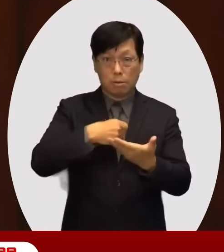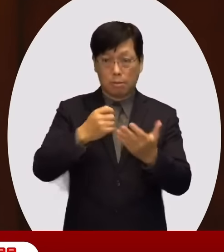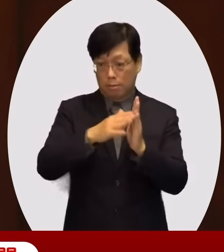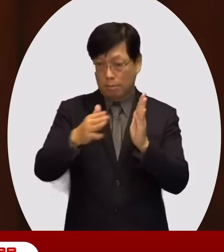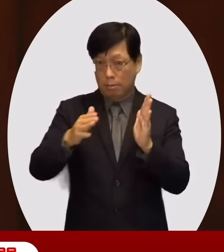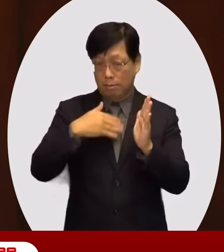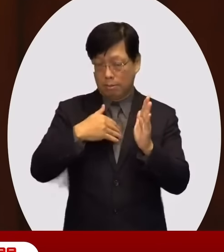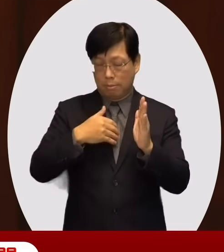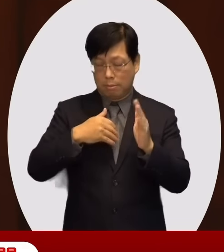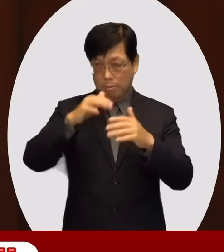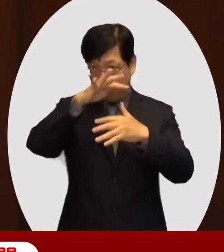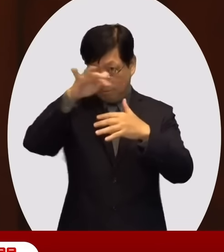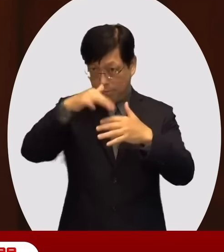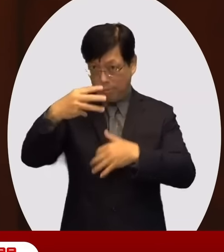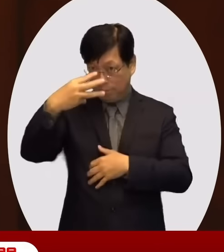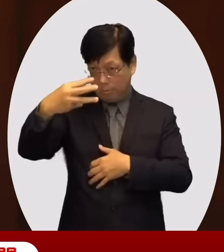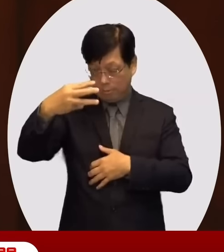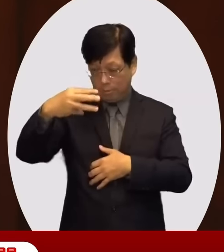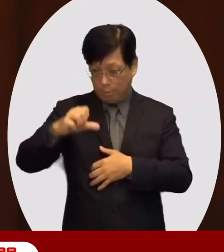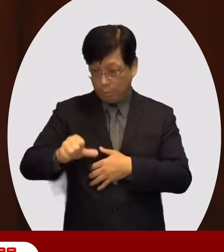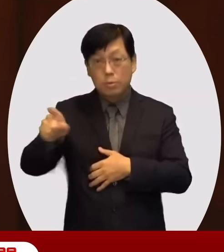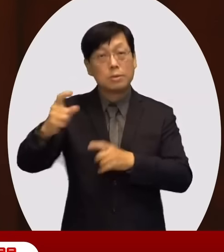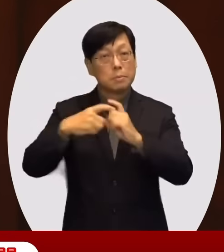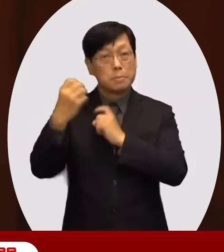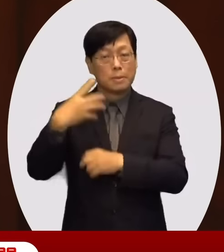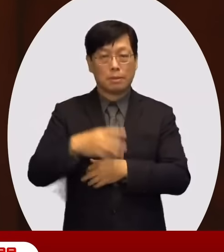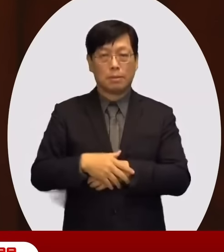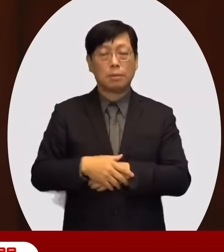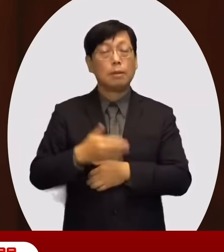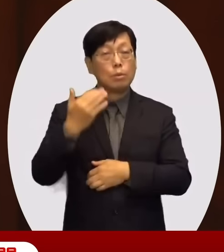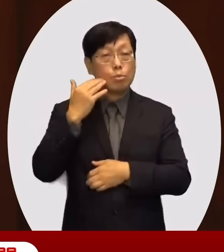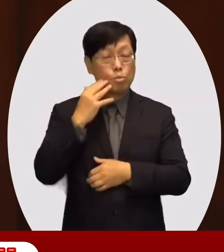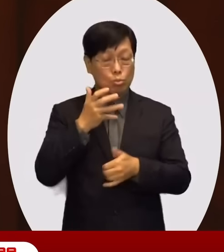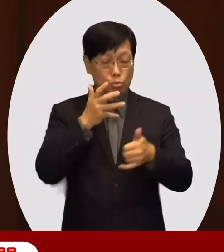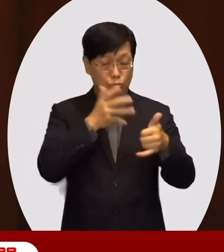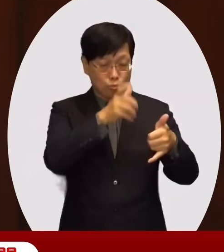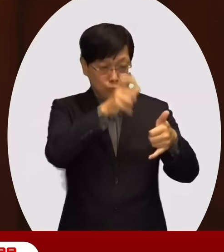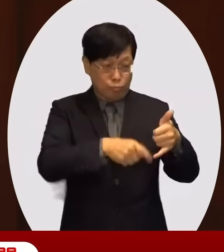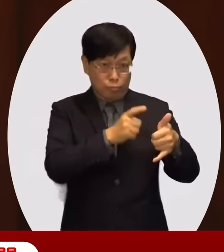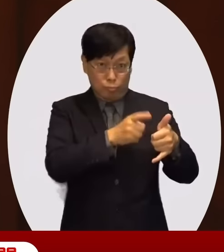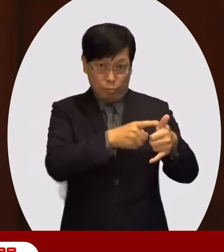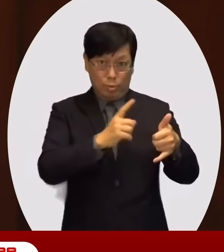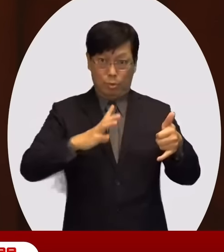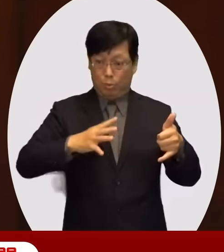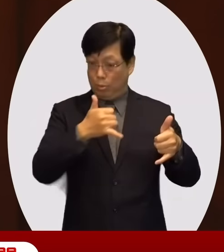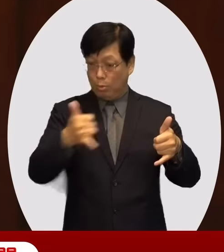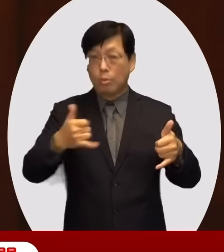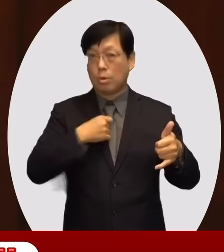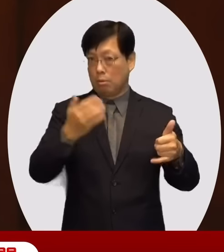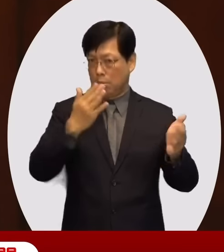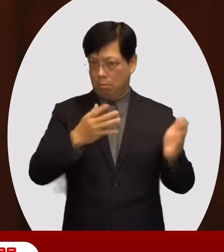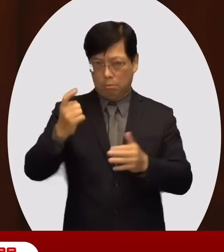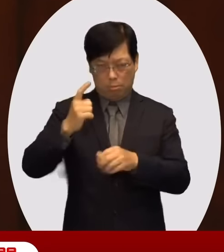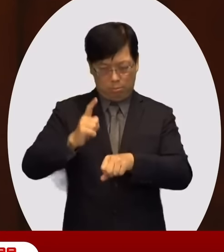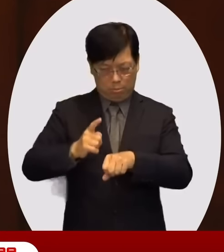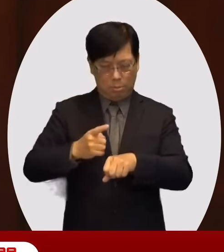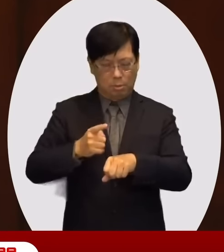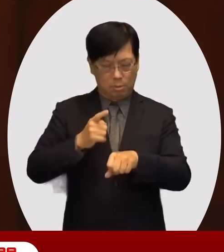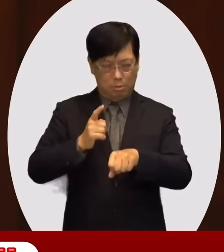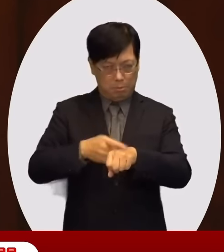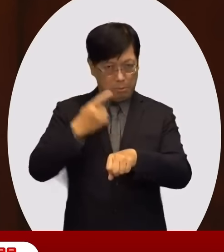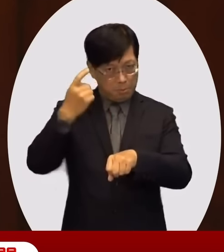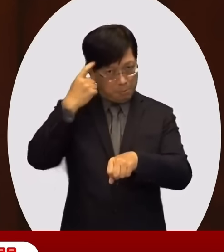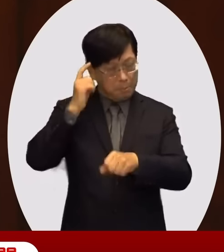的第3到5行啊，容我引述一下，你说受质询的行政官员应该要理性的为政策辩